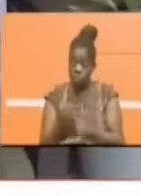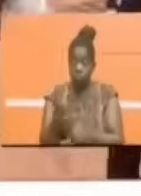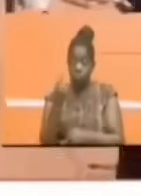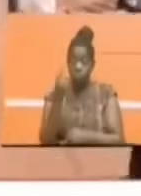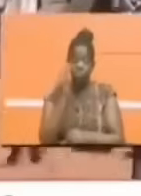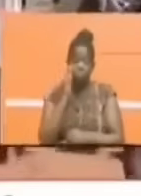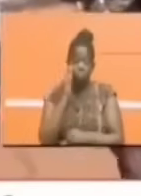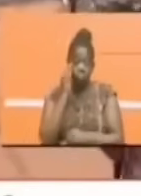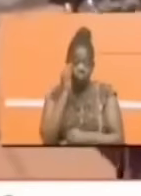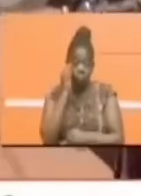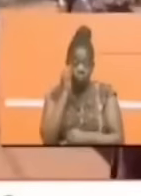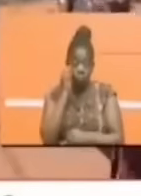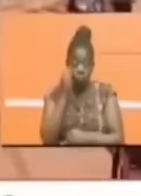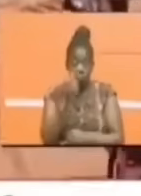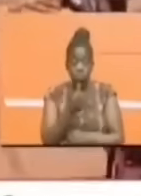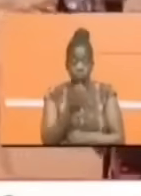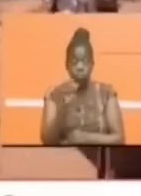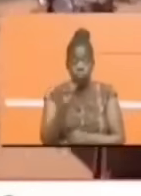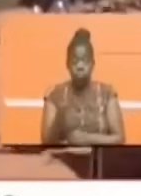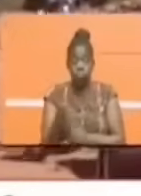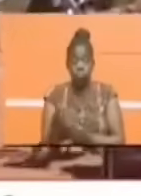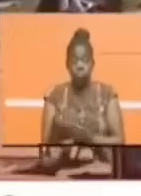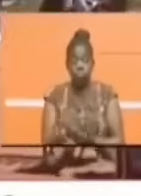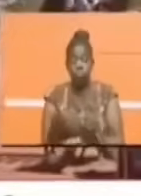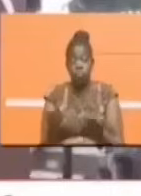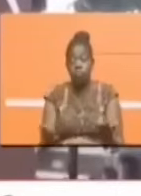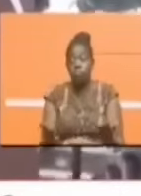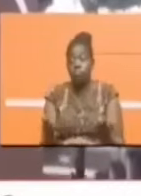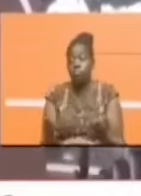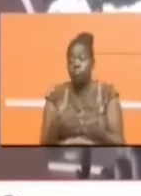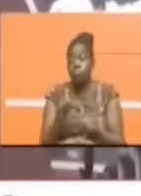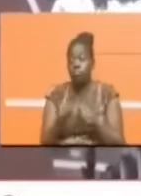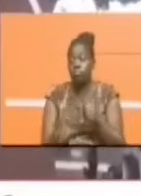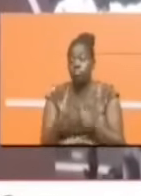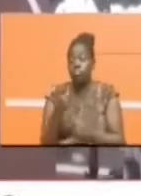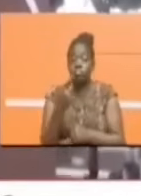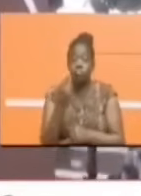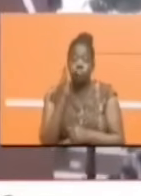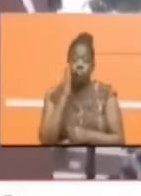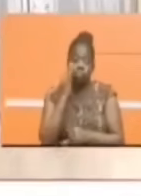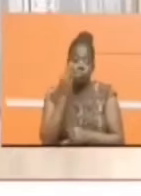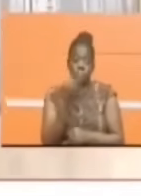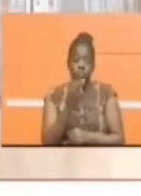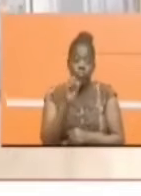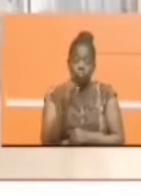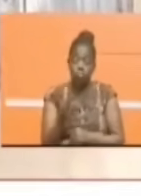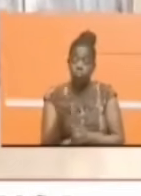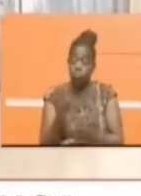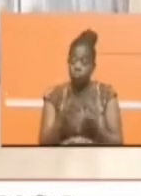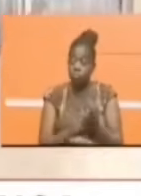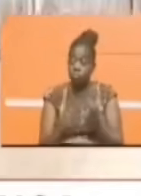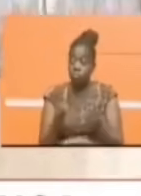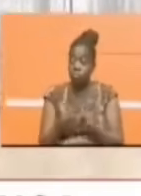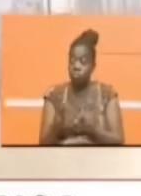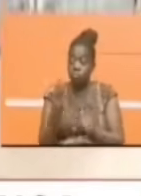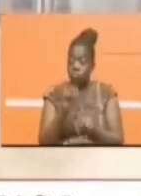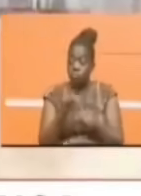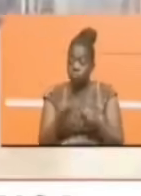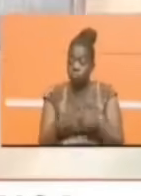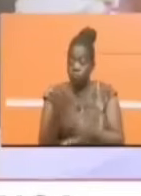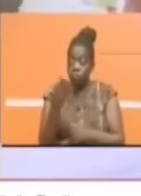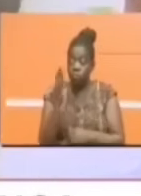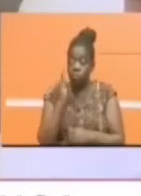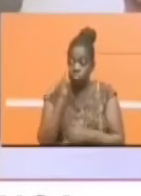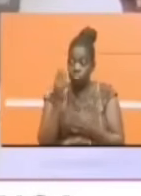kalamba mwe mtwalo nkaga ngibalu ya maka akadeka mwe mtwalo asato yakasiba atinga abantu abasoma mukaddo